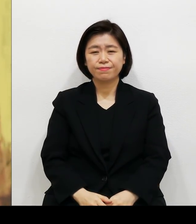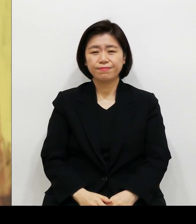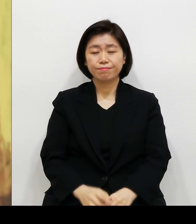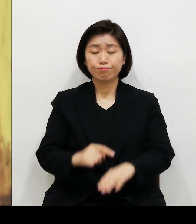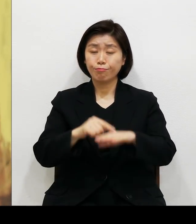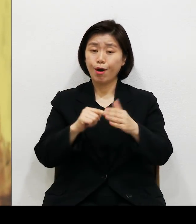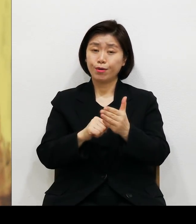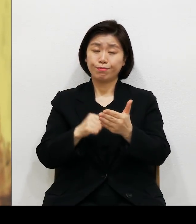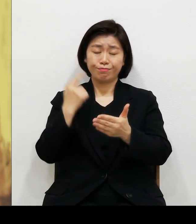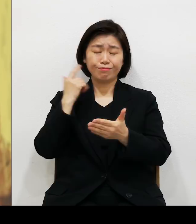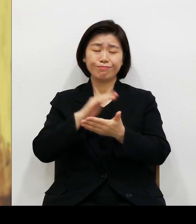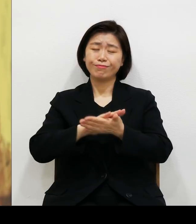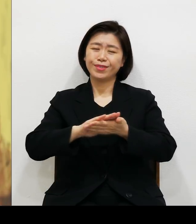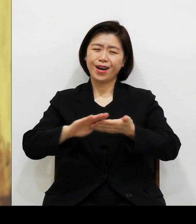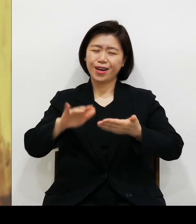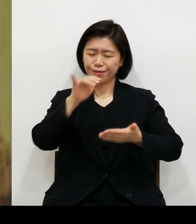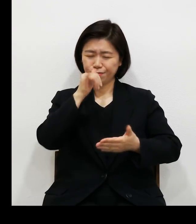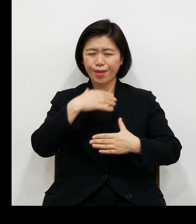생각에